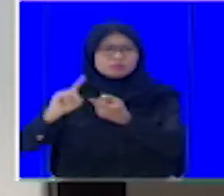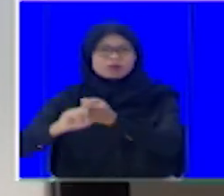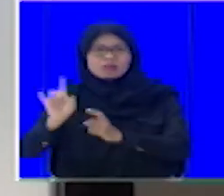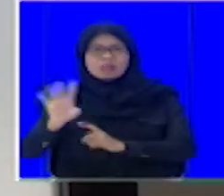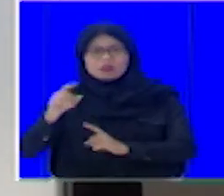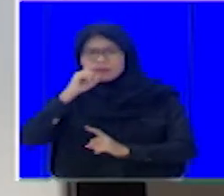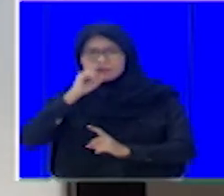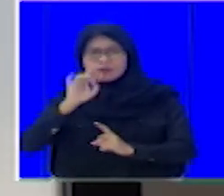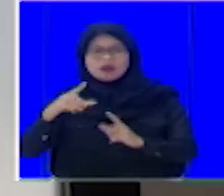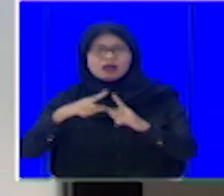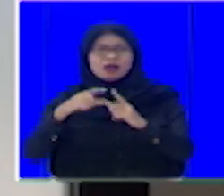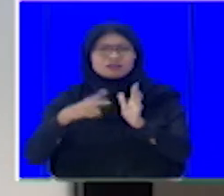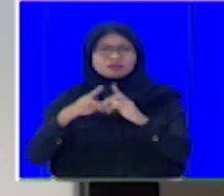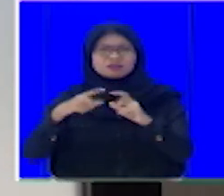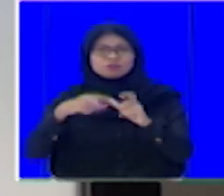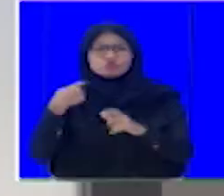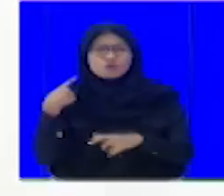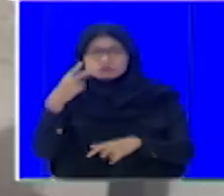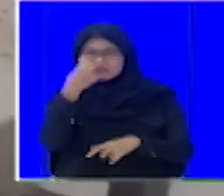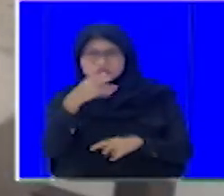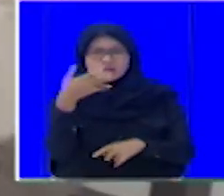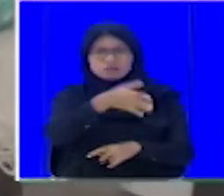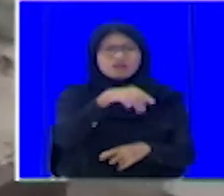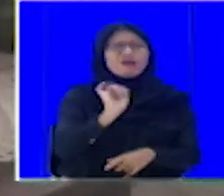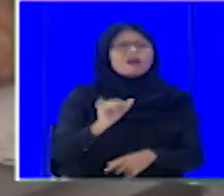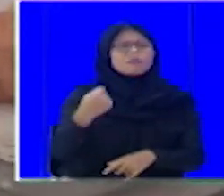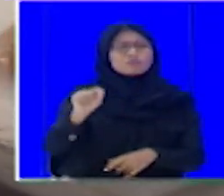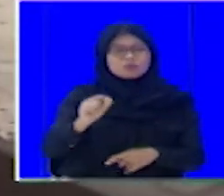Liposos. Akhirnya benar ada kejadian seperti itu.